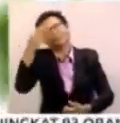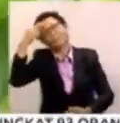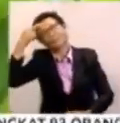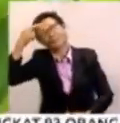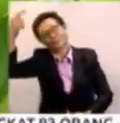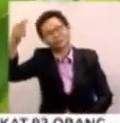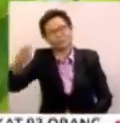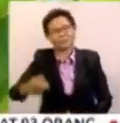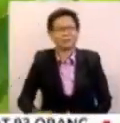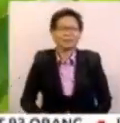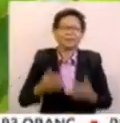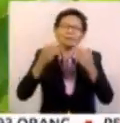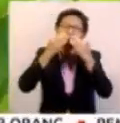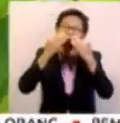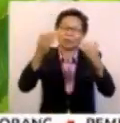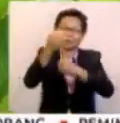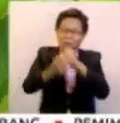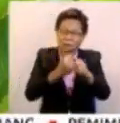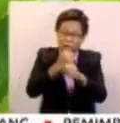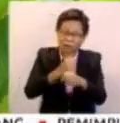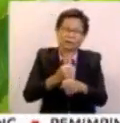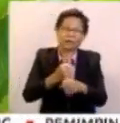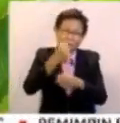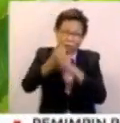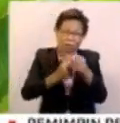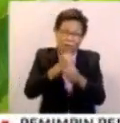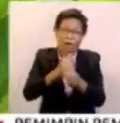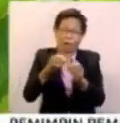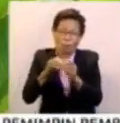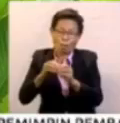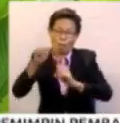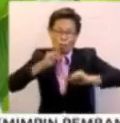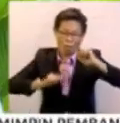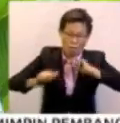rindu. InsyaAllah this year I'll be making more of an appearance.